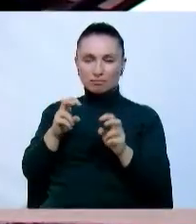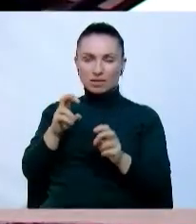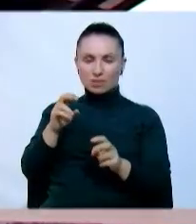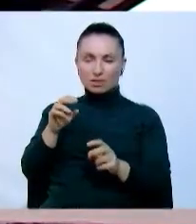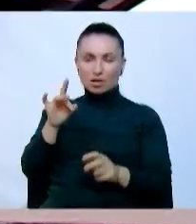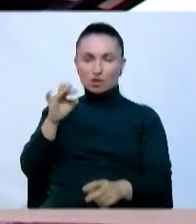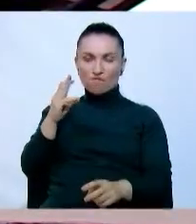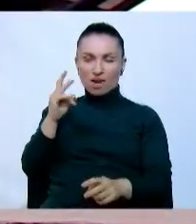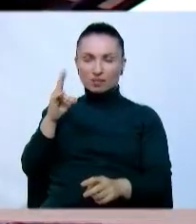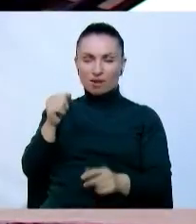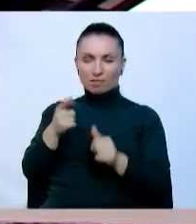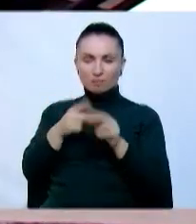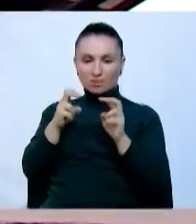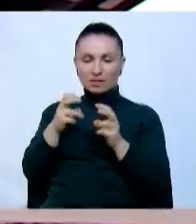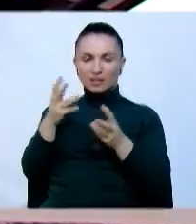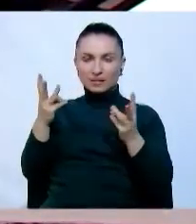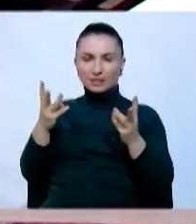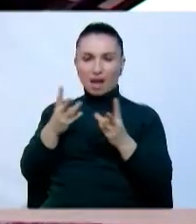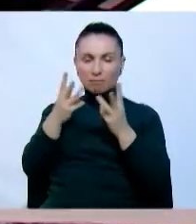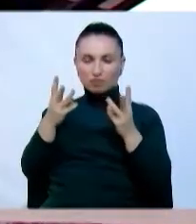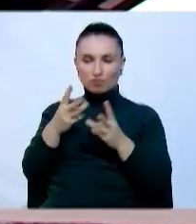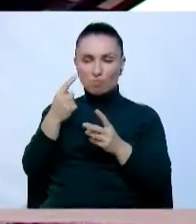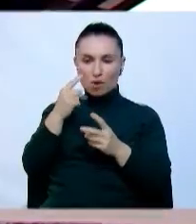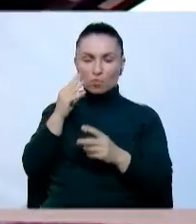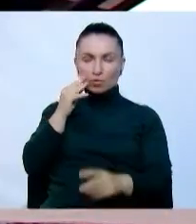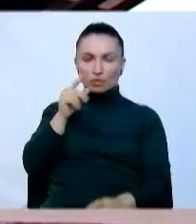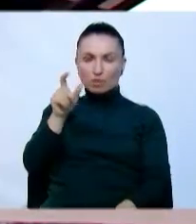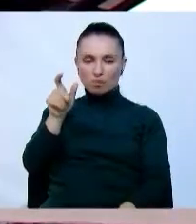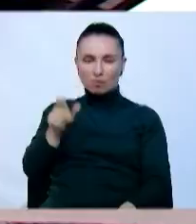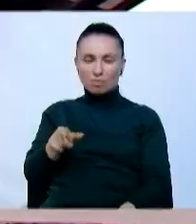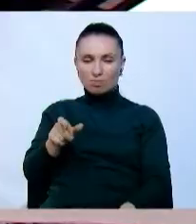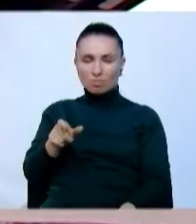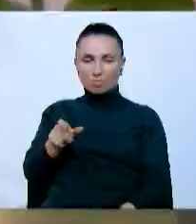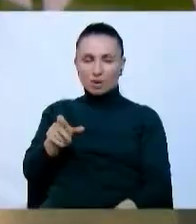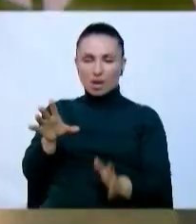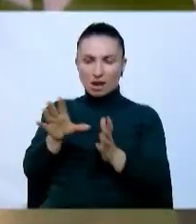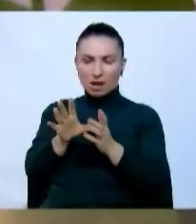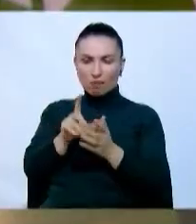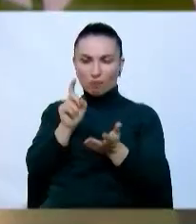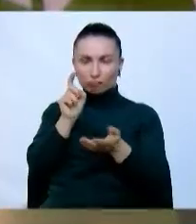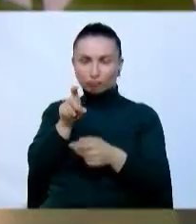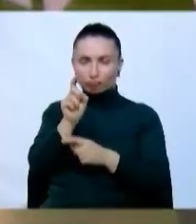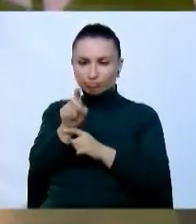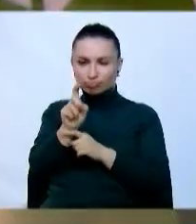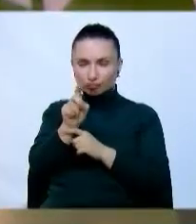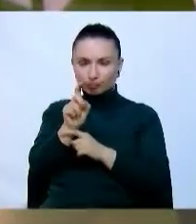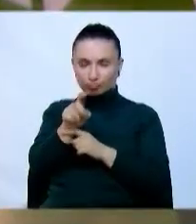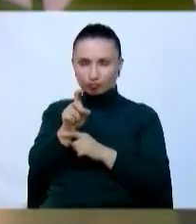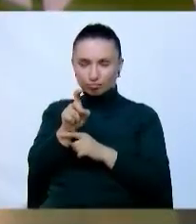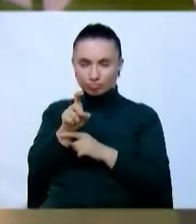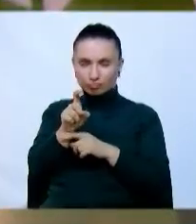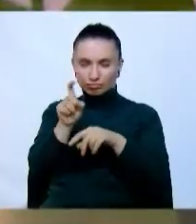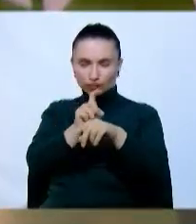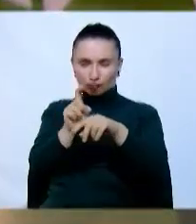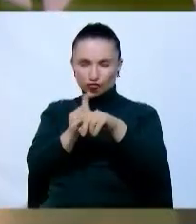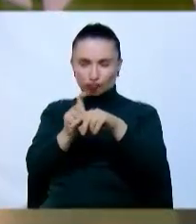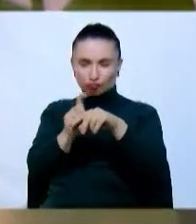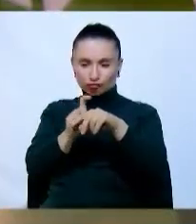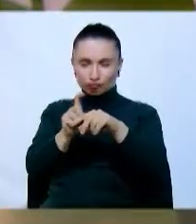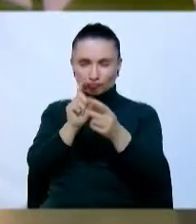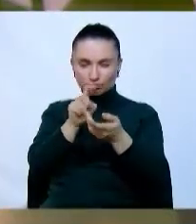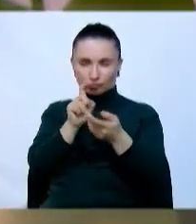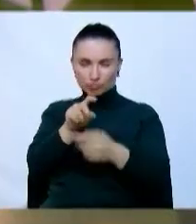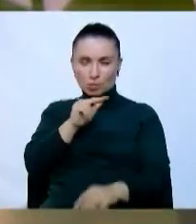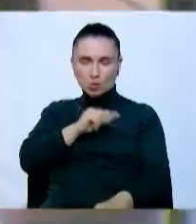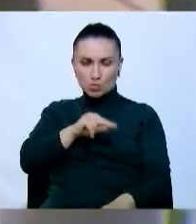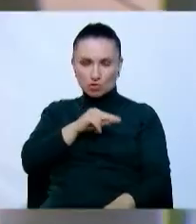ქოვანის დამწრობა, ასე რომ ვთქვათ, როდესაც ადამიანი მუშაობს ელექტროშემდუღებელ აპარატთან. ან